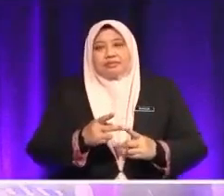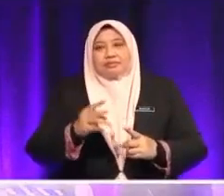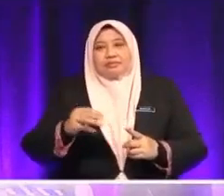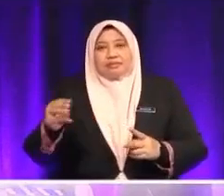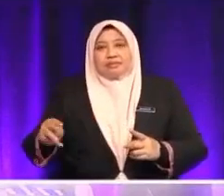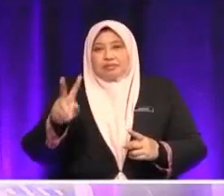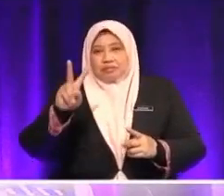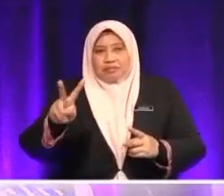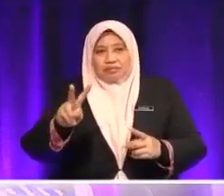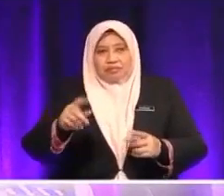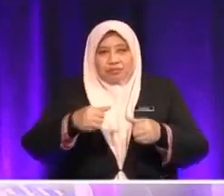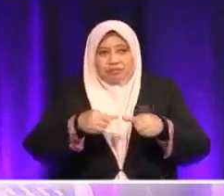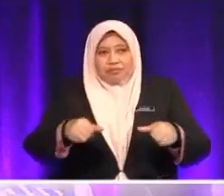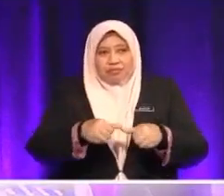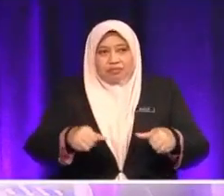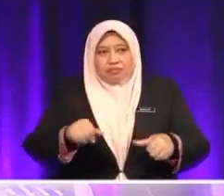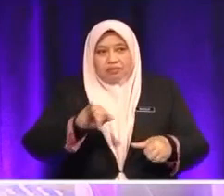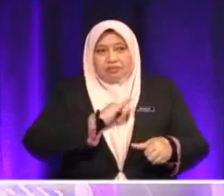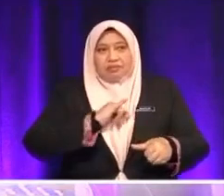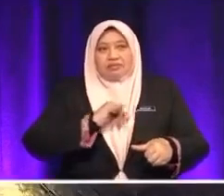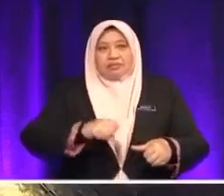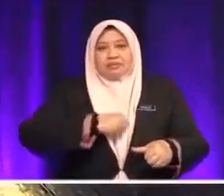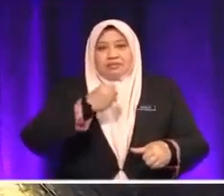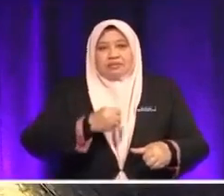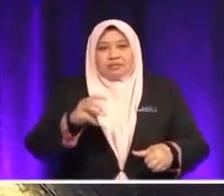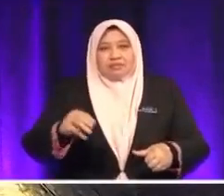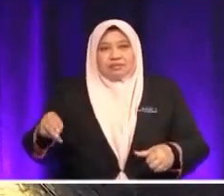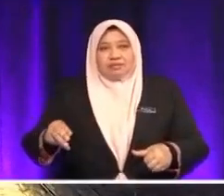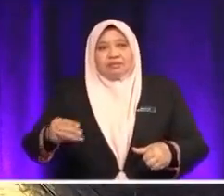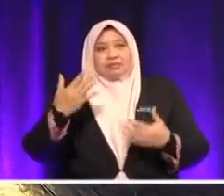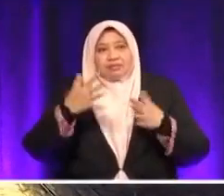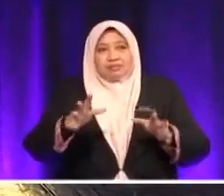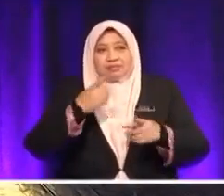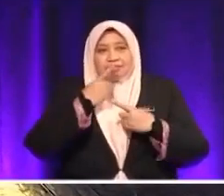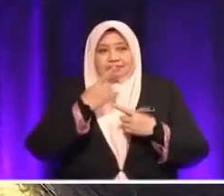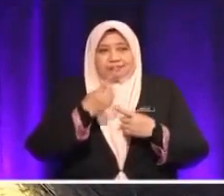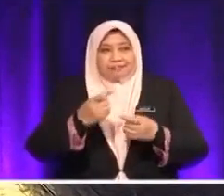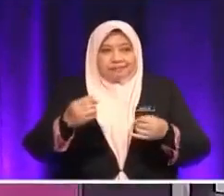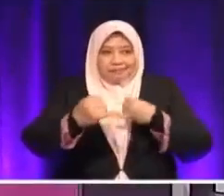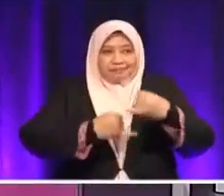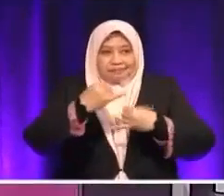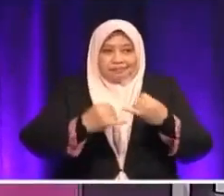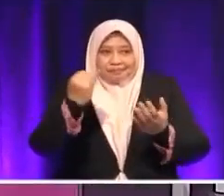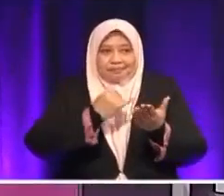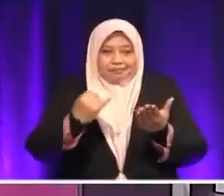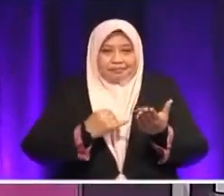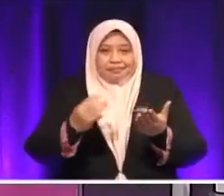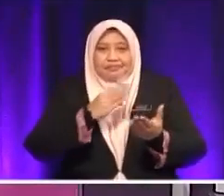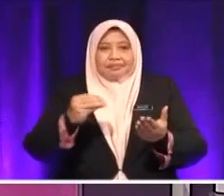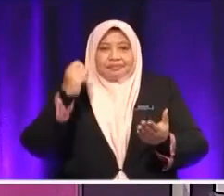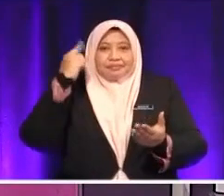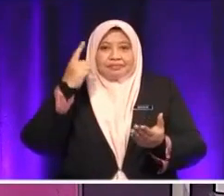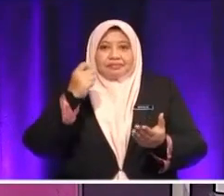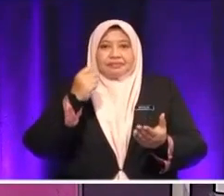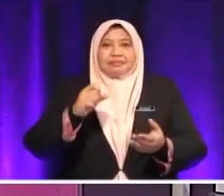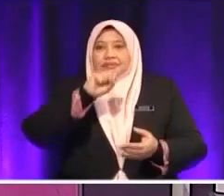stiker tapi saya sangat rasa seruno sebab murid kita tidak berjaya melukis dan memahami kehendak soal